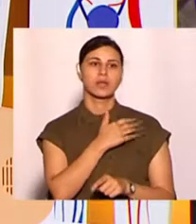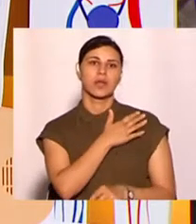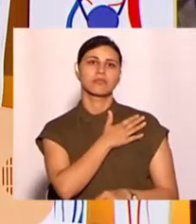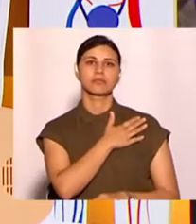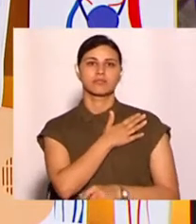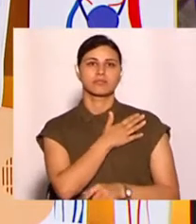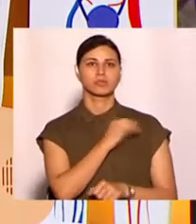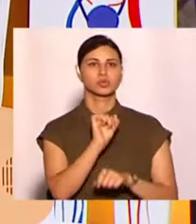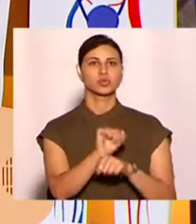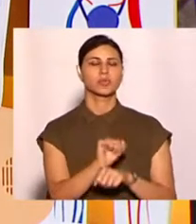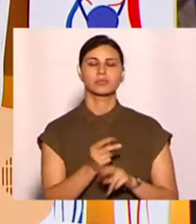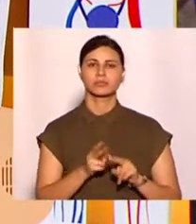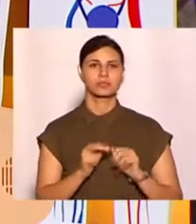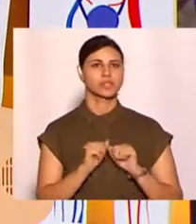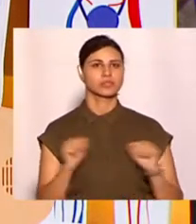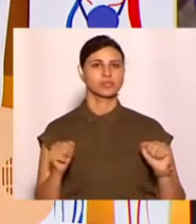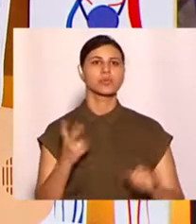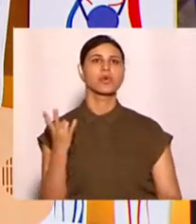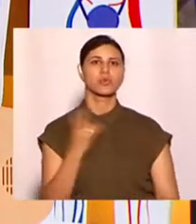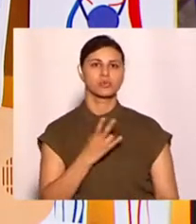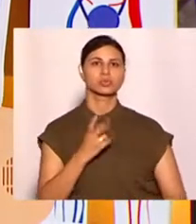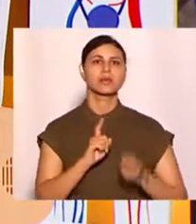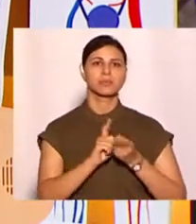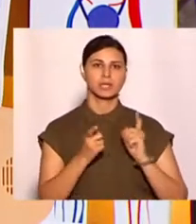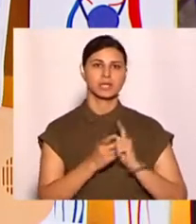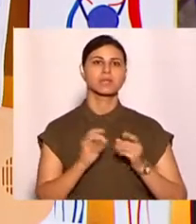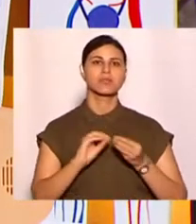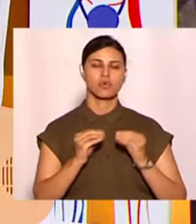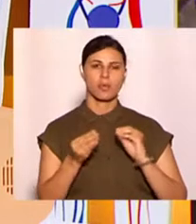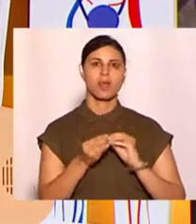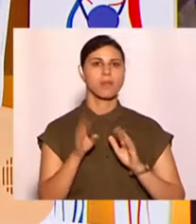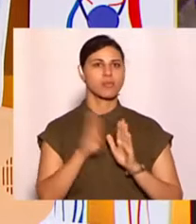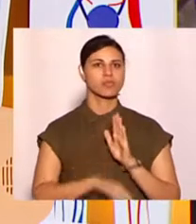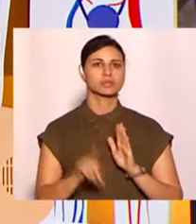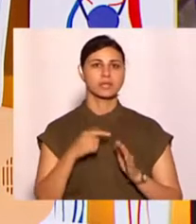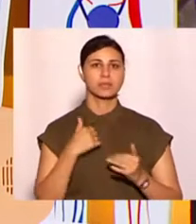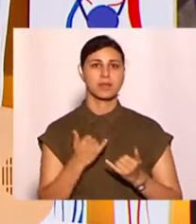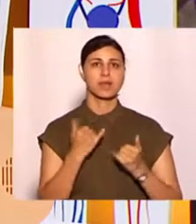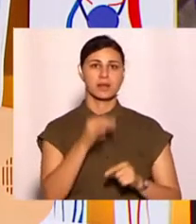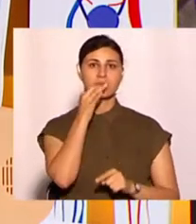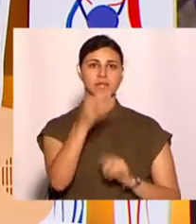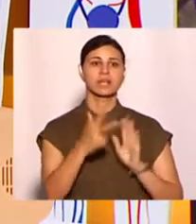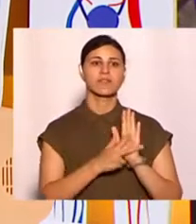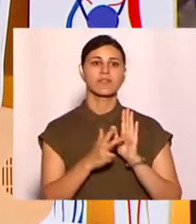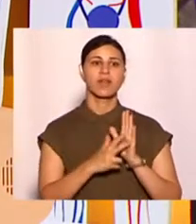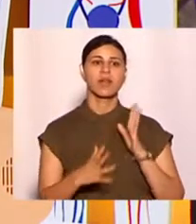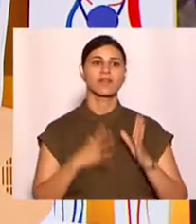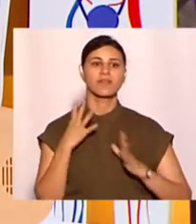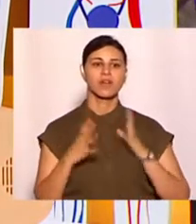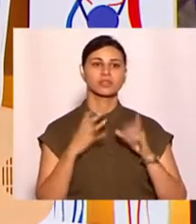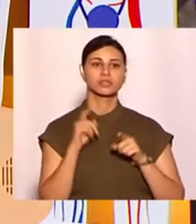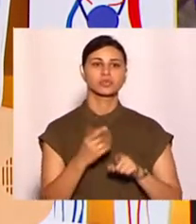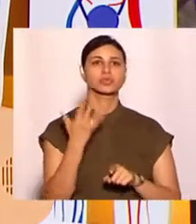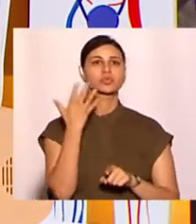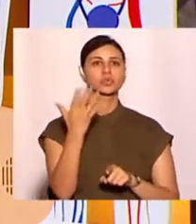ამოძრაონ, რითაც ხდება კუნთის განლება და საბოლოო ჯამში პრობლემა უფრო ღრმავდება. მე ახლა ჩამოვთვლი 8 ტიპის ვარჯიშ, რომელ აქედან